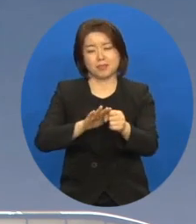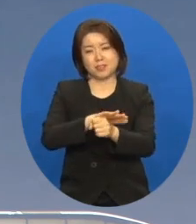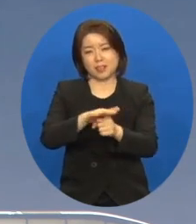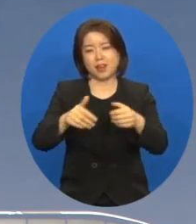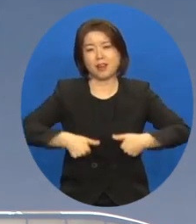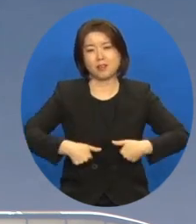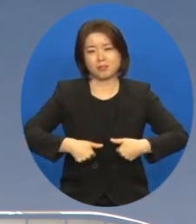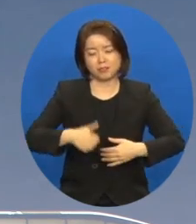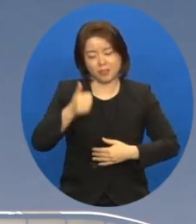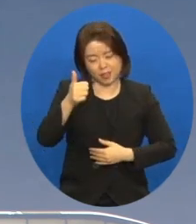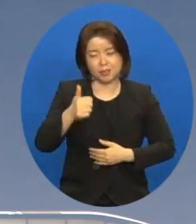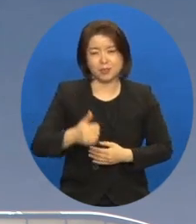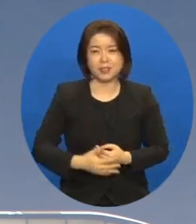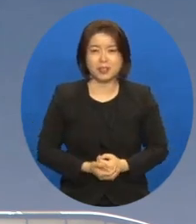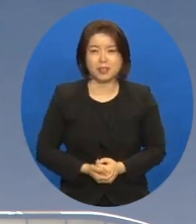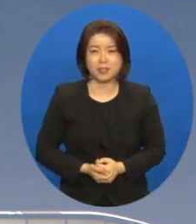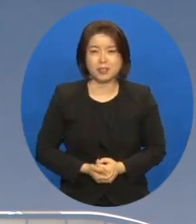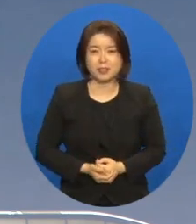사랑이 제일이니까.